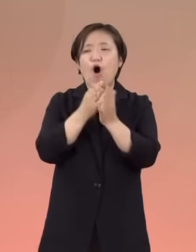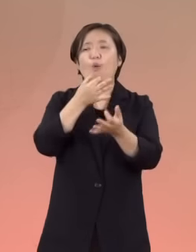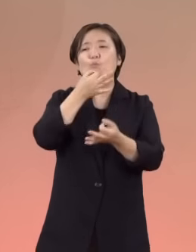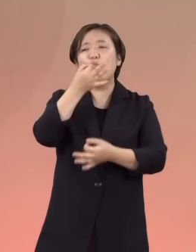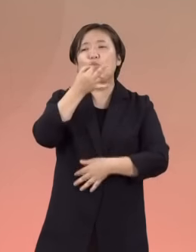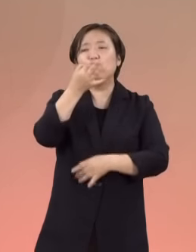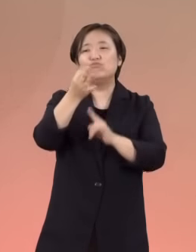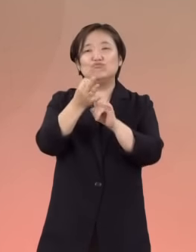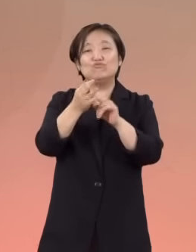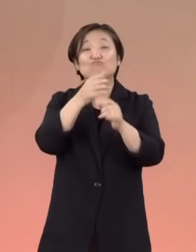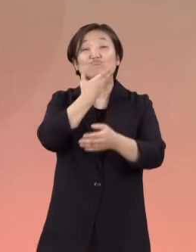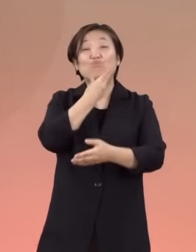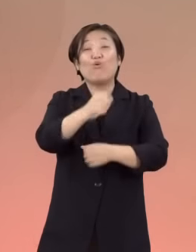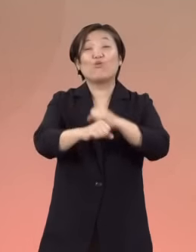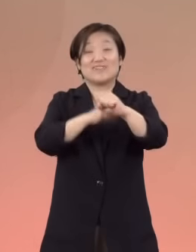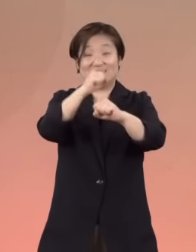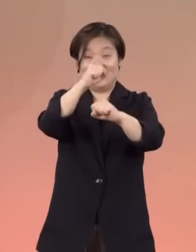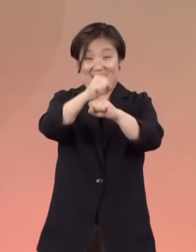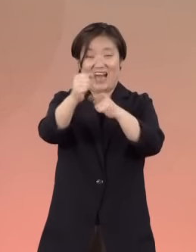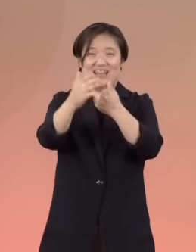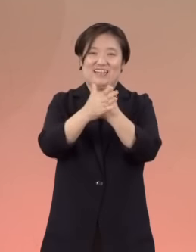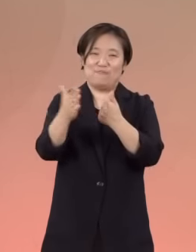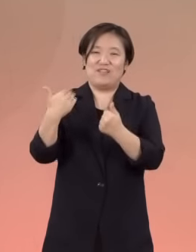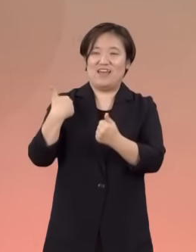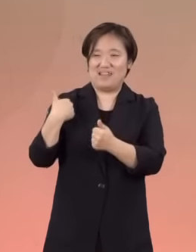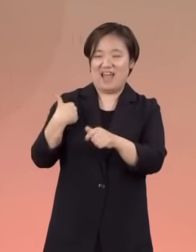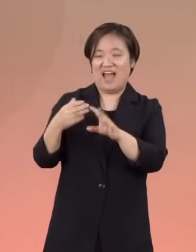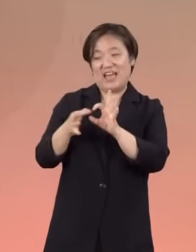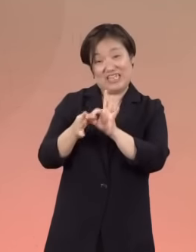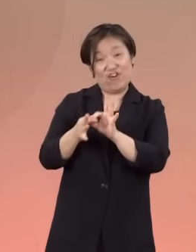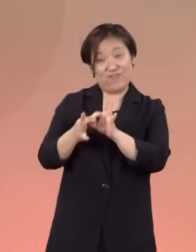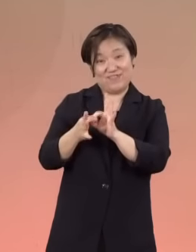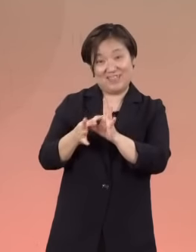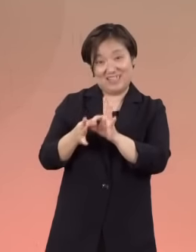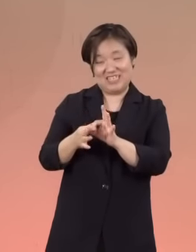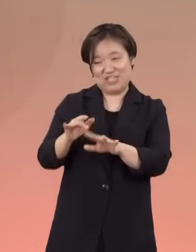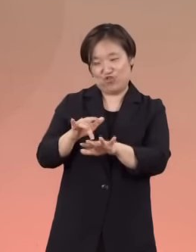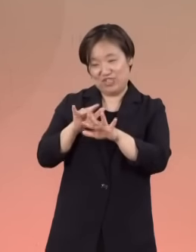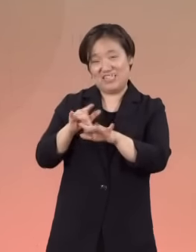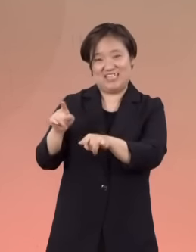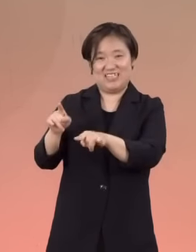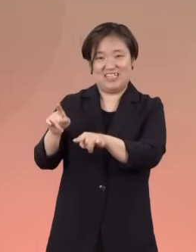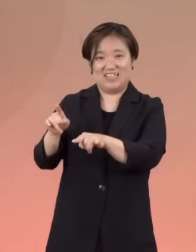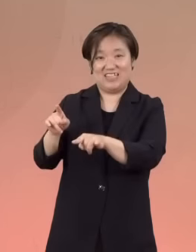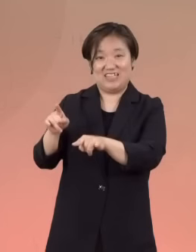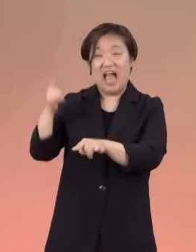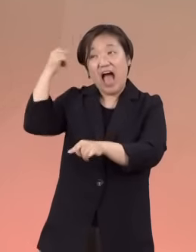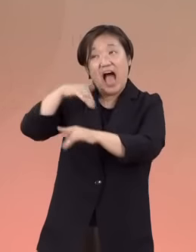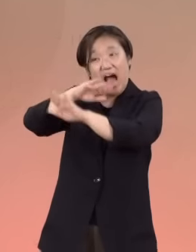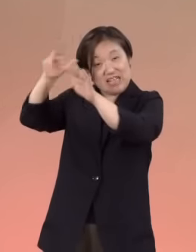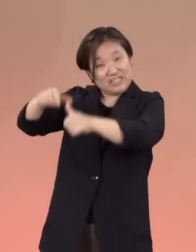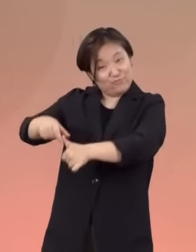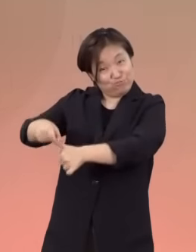있는를 천도한 거 같아서 정말 신기하고 부처님 불보살님의